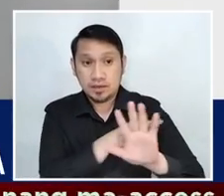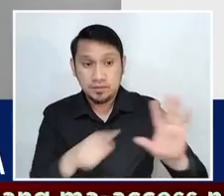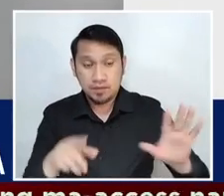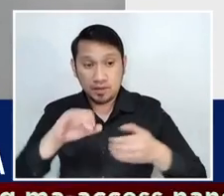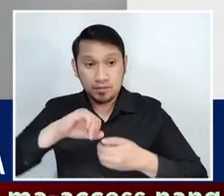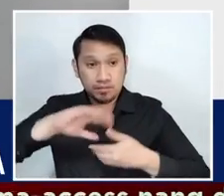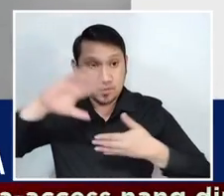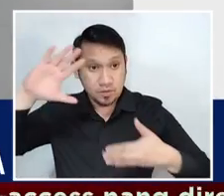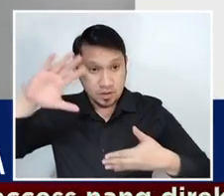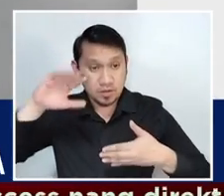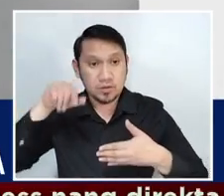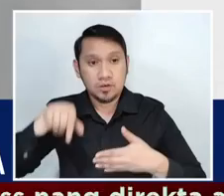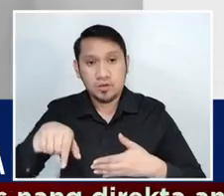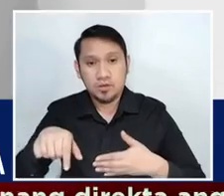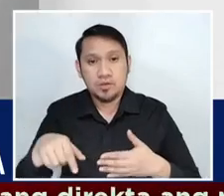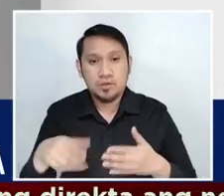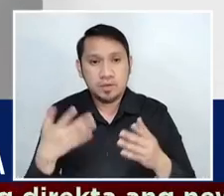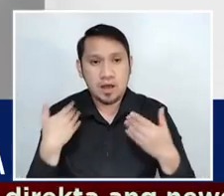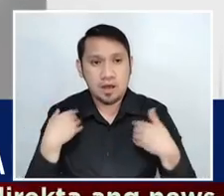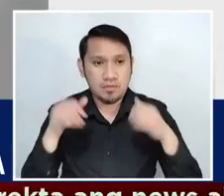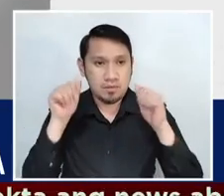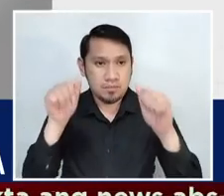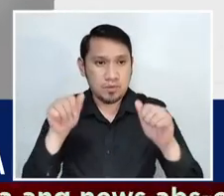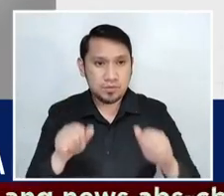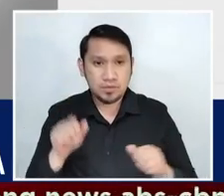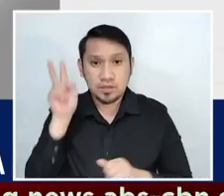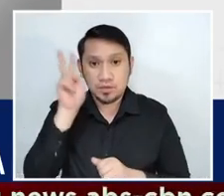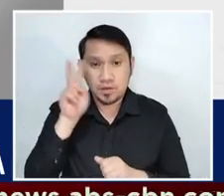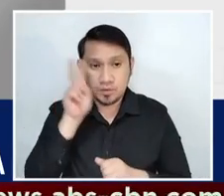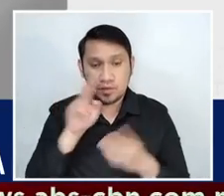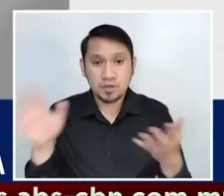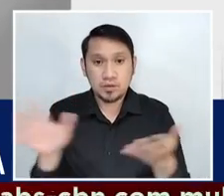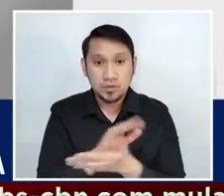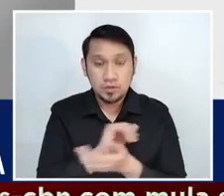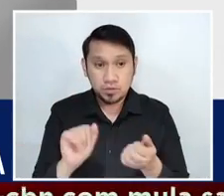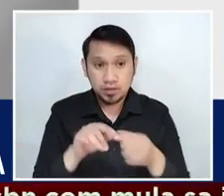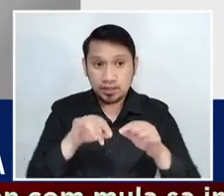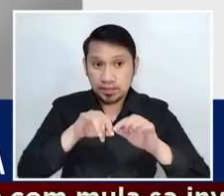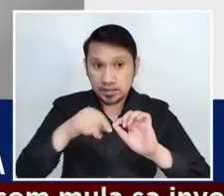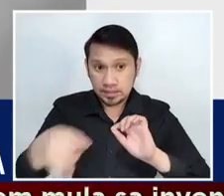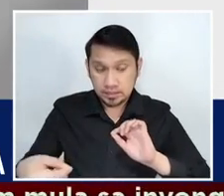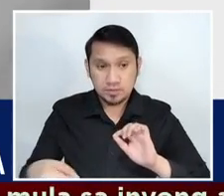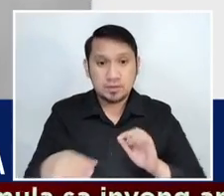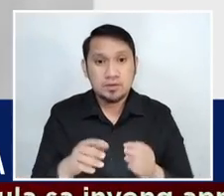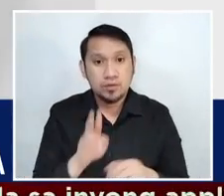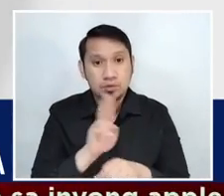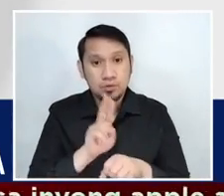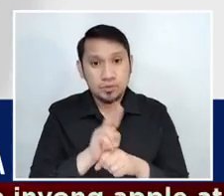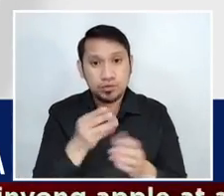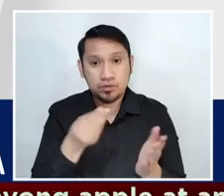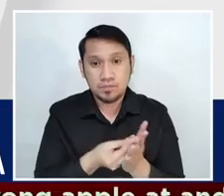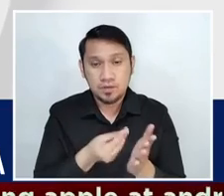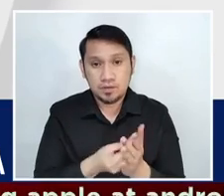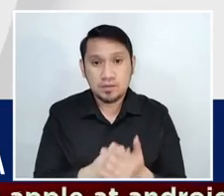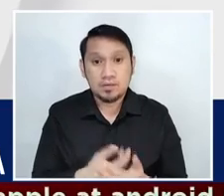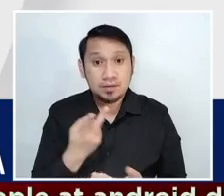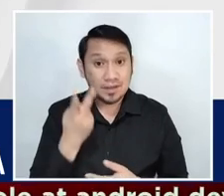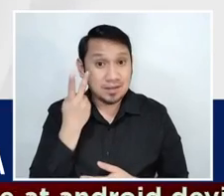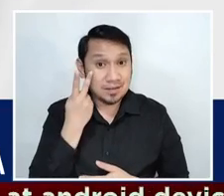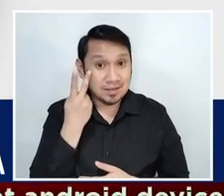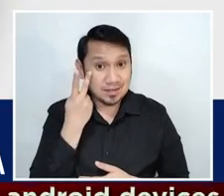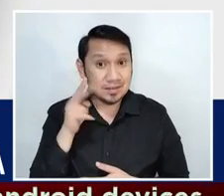media influencer dahil sa pag-post nila ng mga video na sinisira, pinupunit at dinudumihan ng ilang perang papel. Sa video binahagi